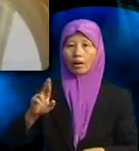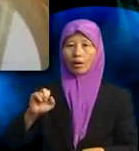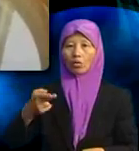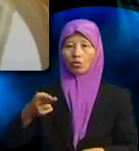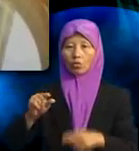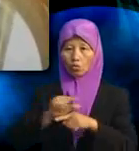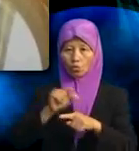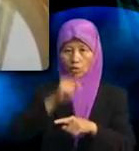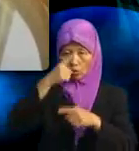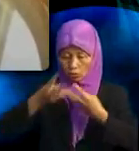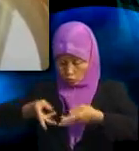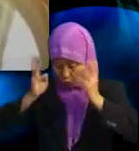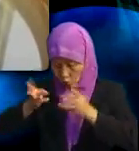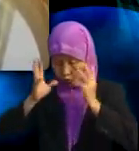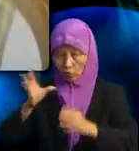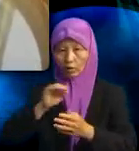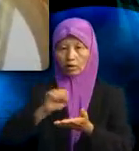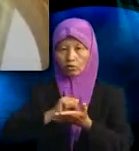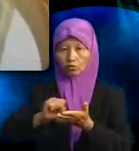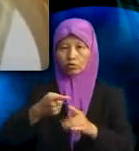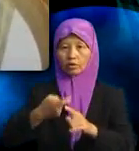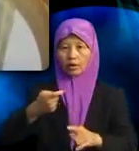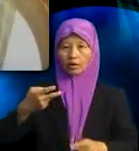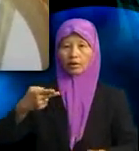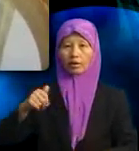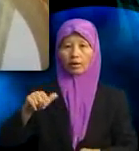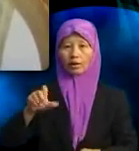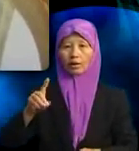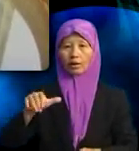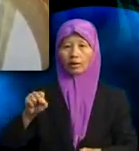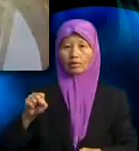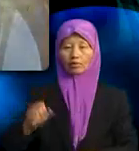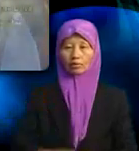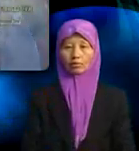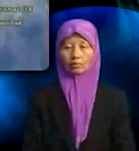digunakan untuk berwuduk dan bersuci daripada hadas.